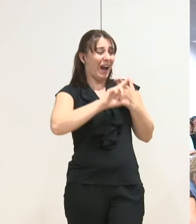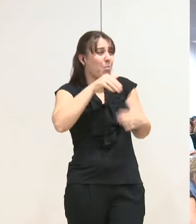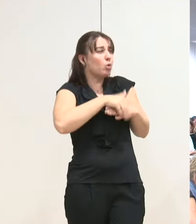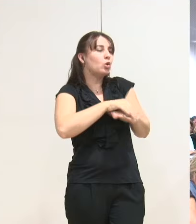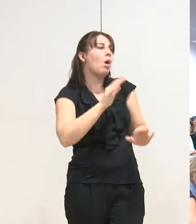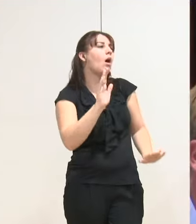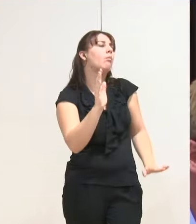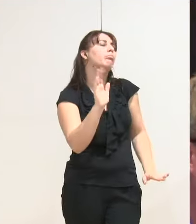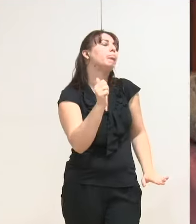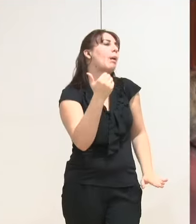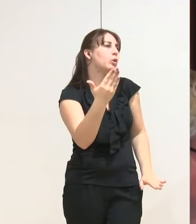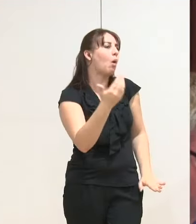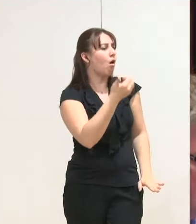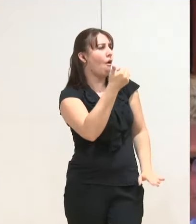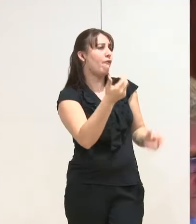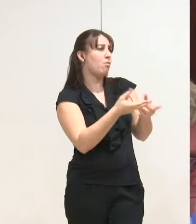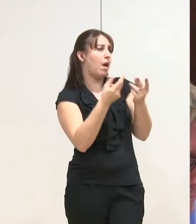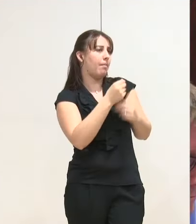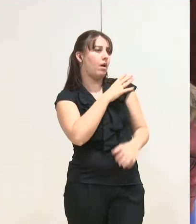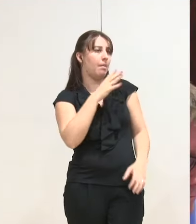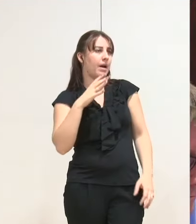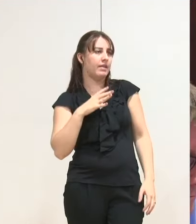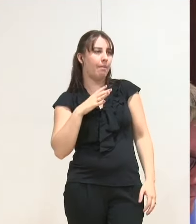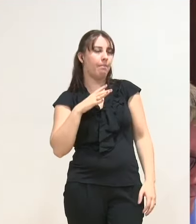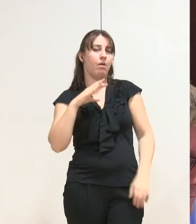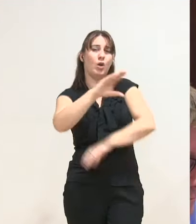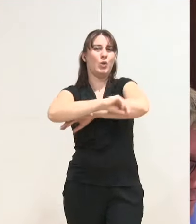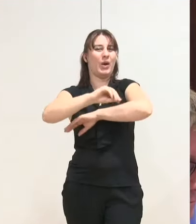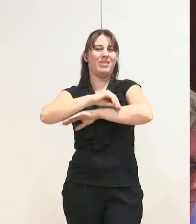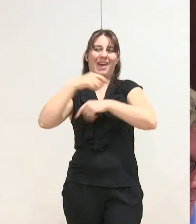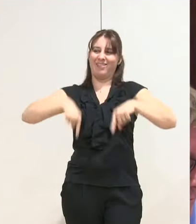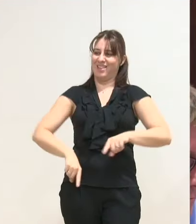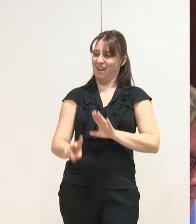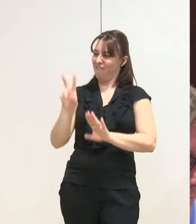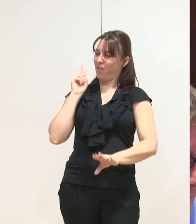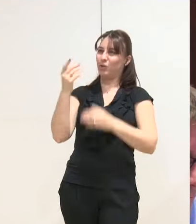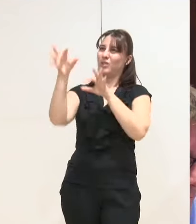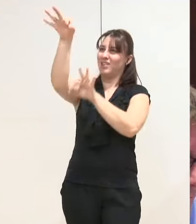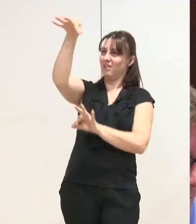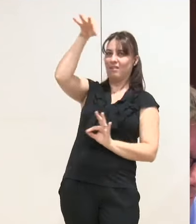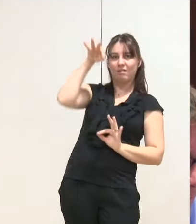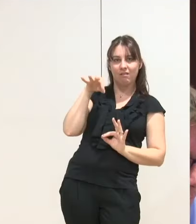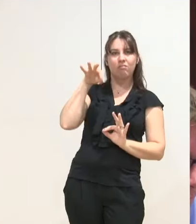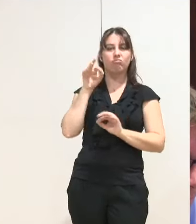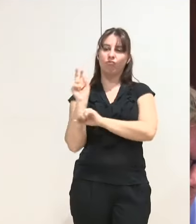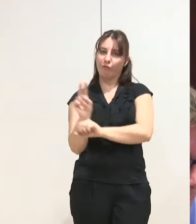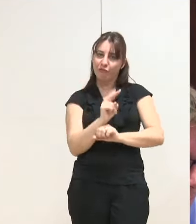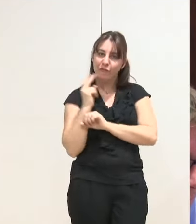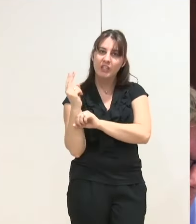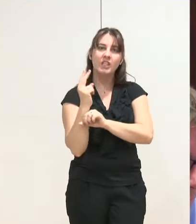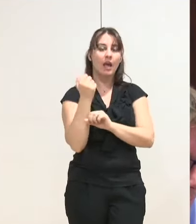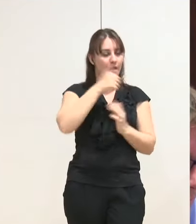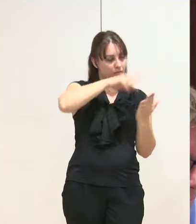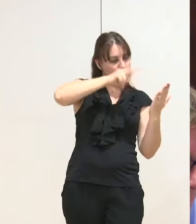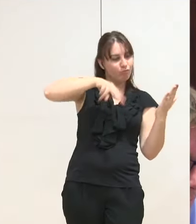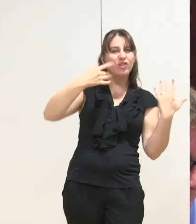soir vous l'avez dit vous-même madame elcomery est venue vendredi ça a été l'occasion d'après ce que j'ai pu en lire et de ce que